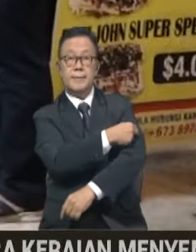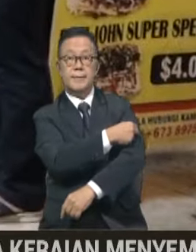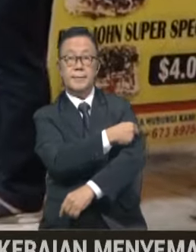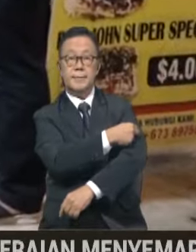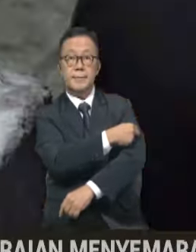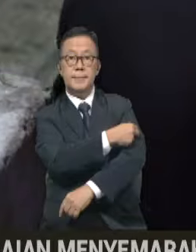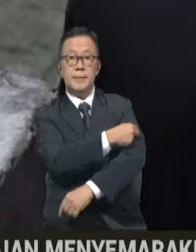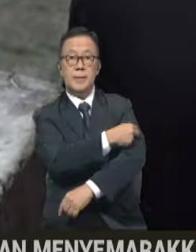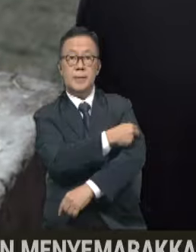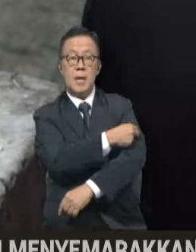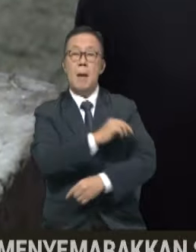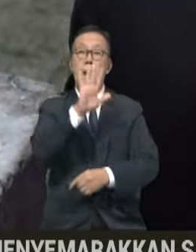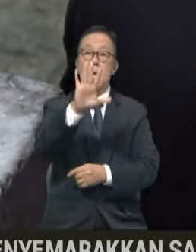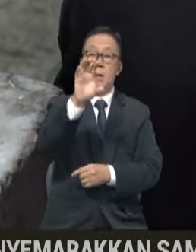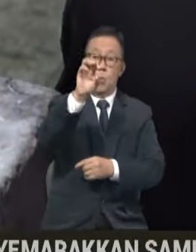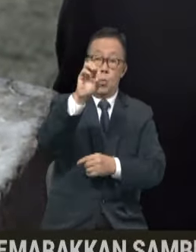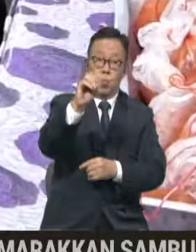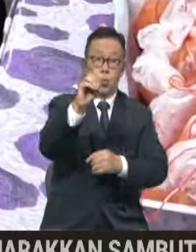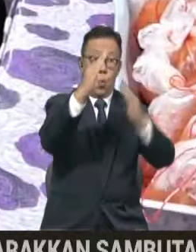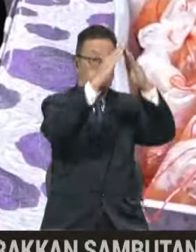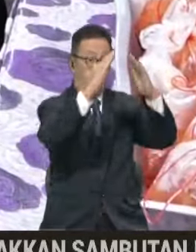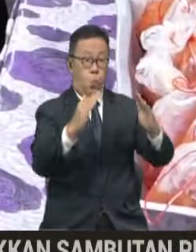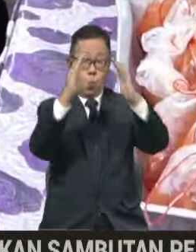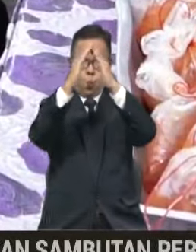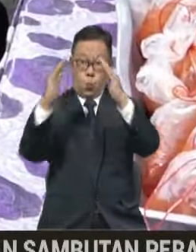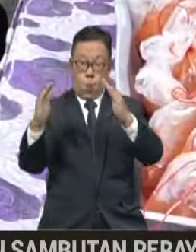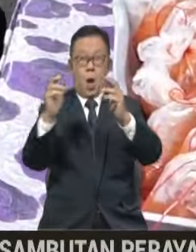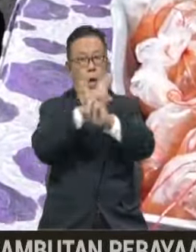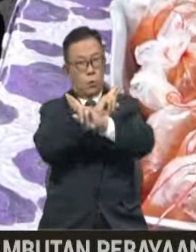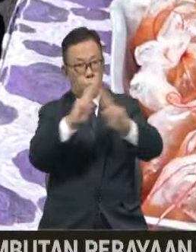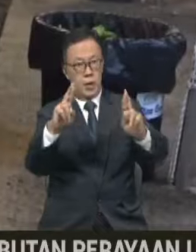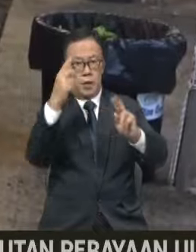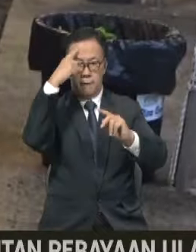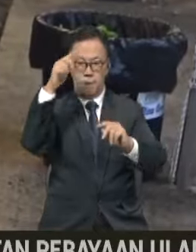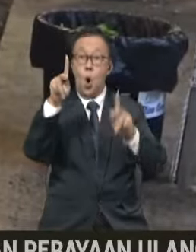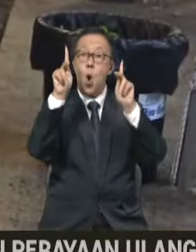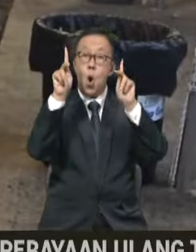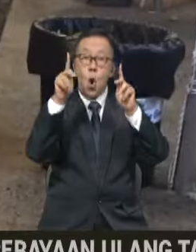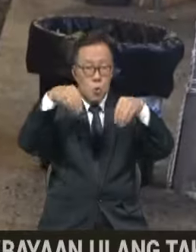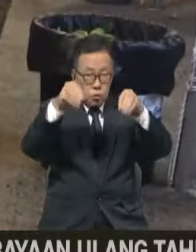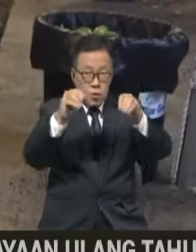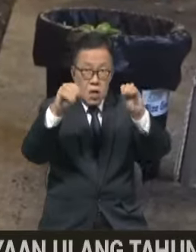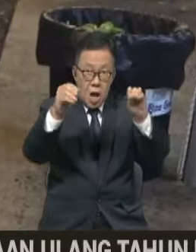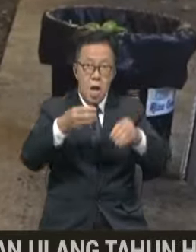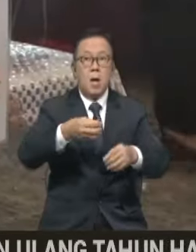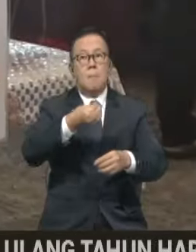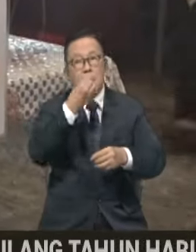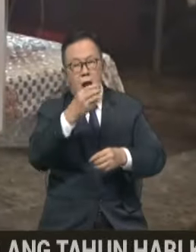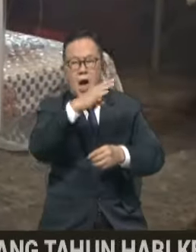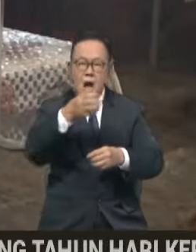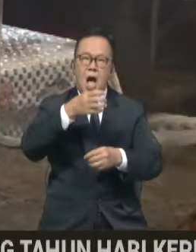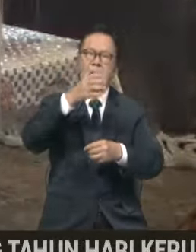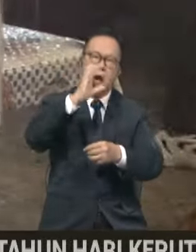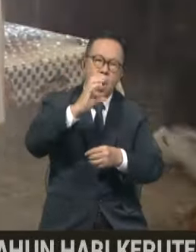Al-Muhtadi Billah. Lebih 50 buah petak gerai jualan disediakan yang dibahagikan kepada jualan makanan dan minuman,